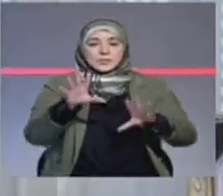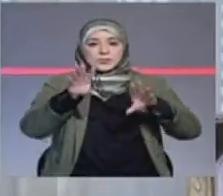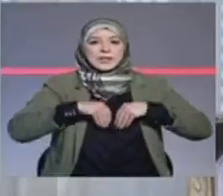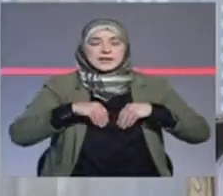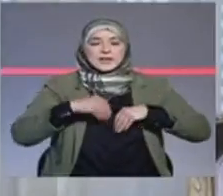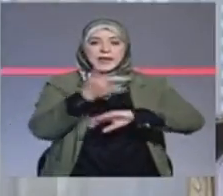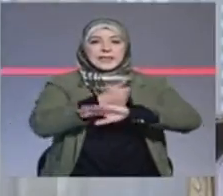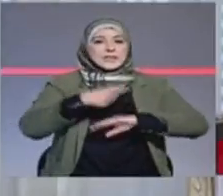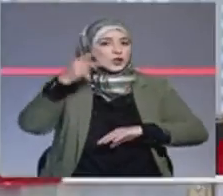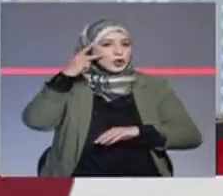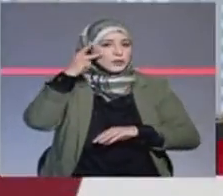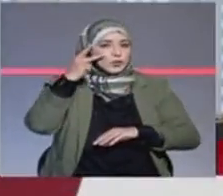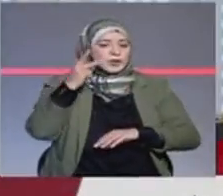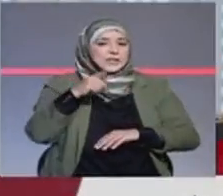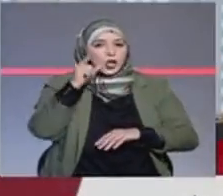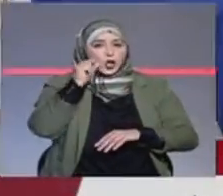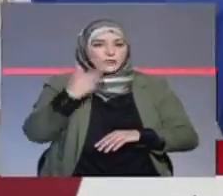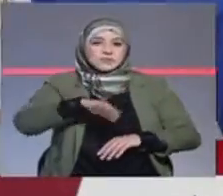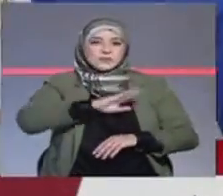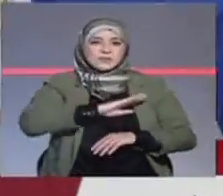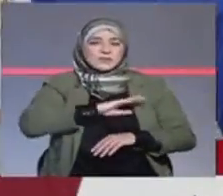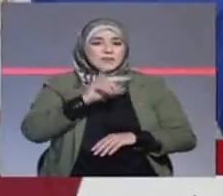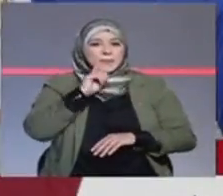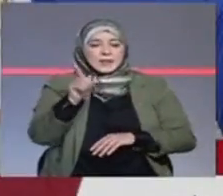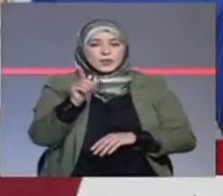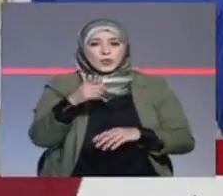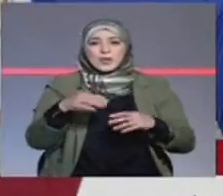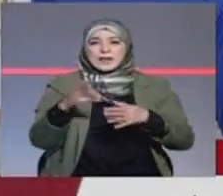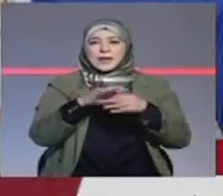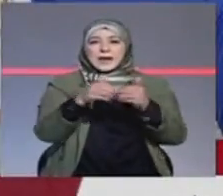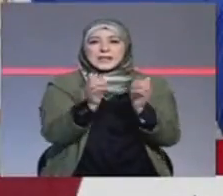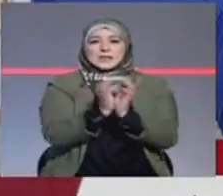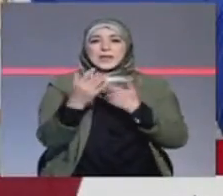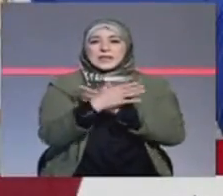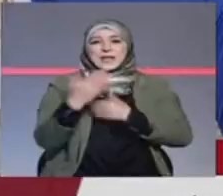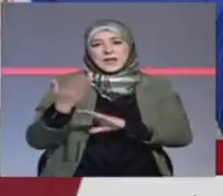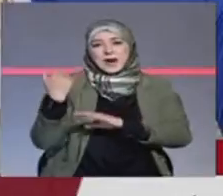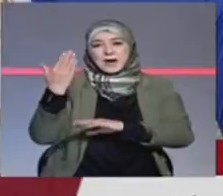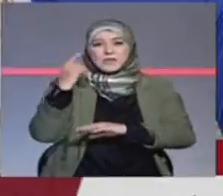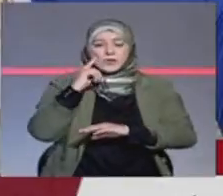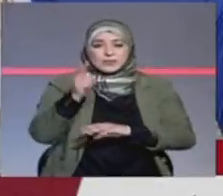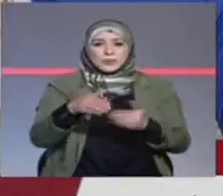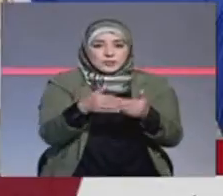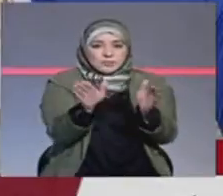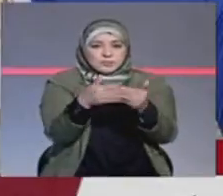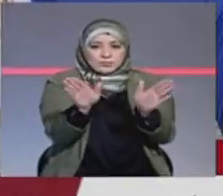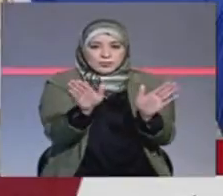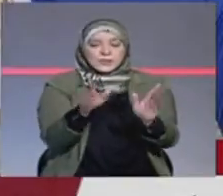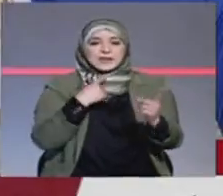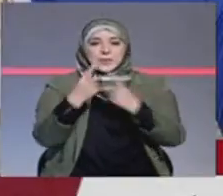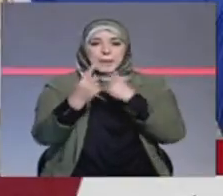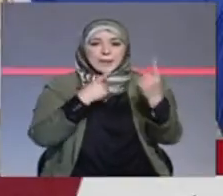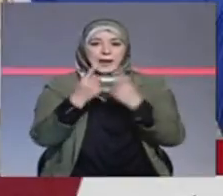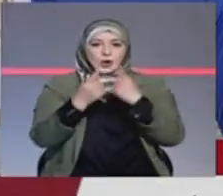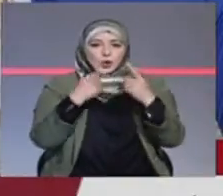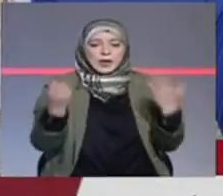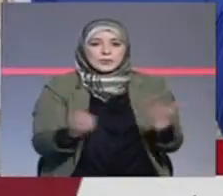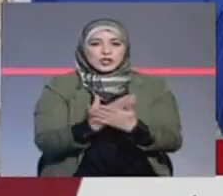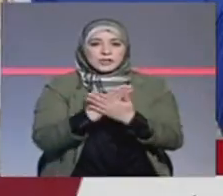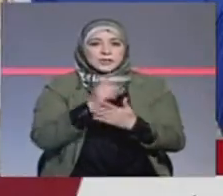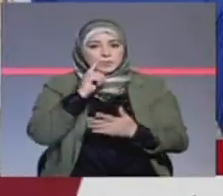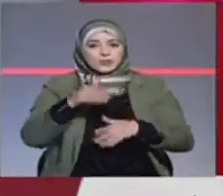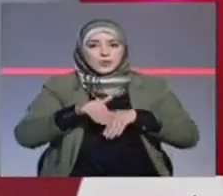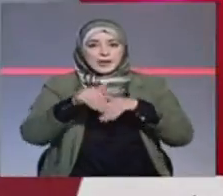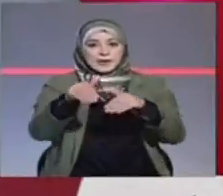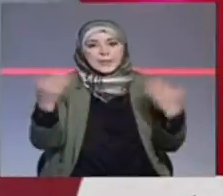رئيس الجمهورية قيس سعيد للقيادي السابق لطفي زيتون سيكون منفذا لفتح باب الحوار من جديد